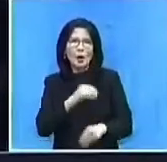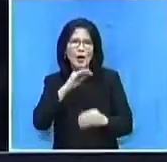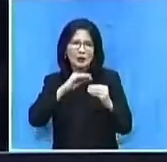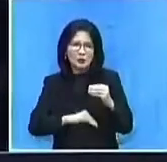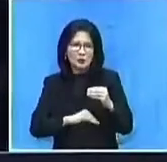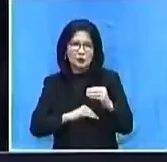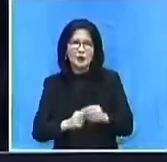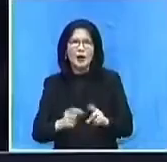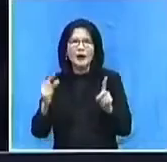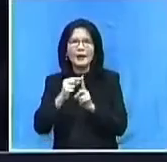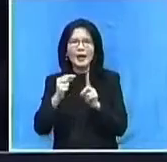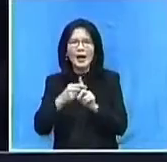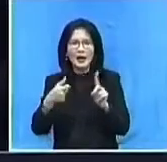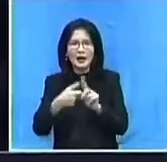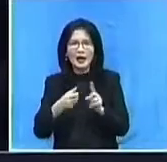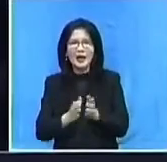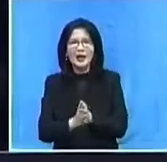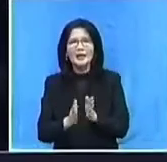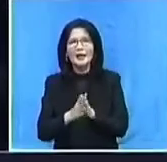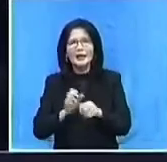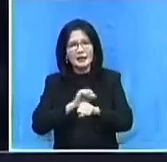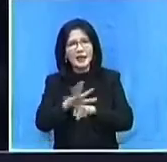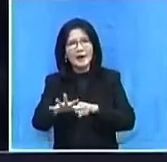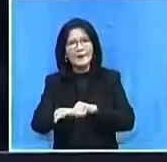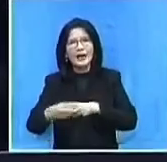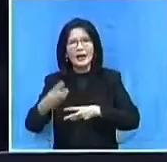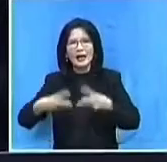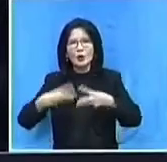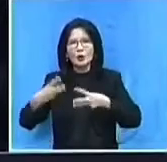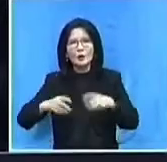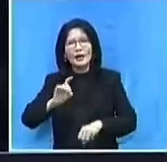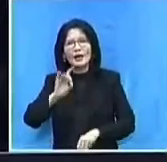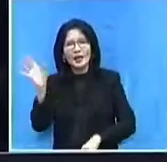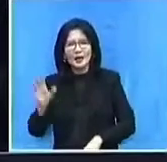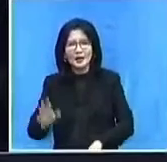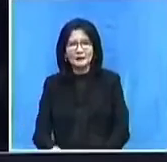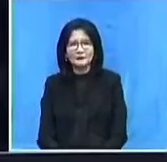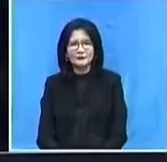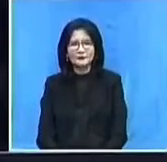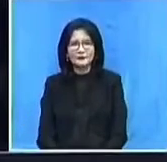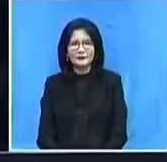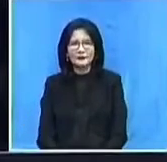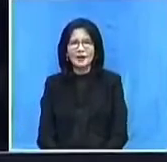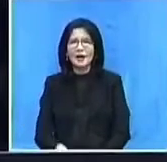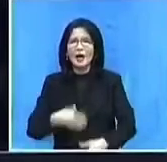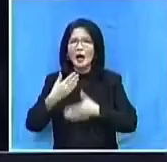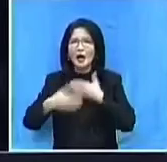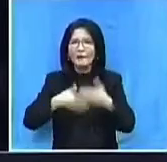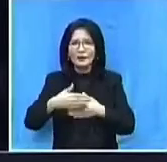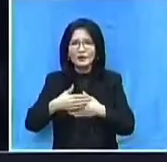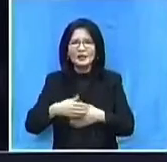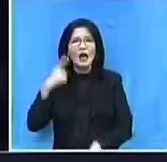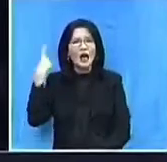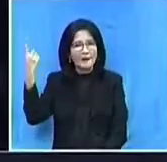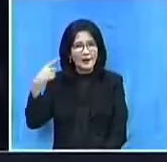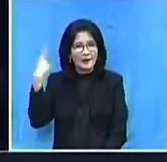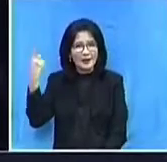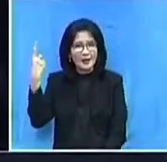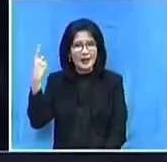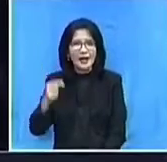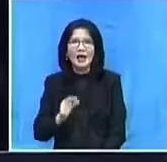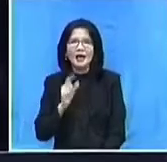beli PHK dan dampak ekonomi lainnya penanganan pemerintah terhadap anak yatim piatu yang